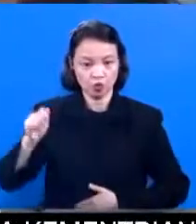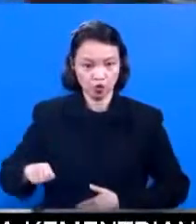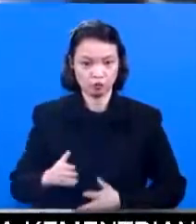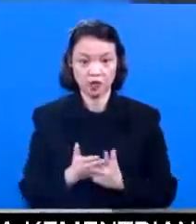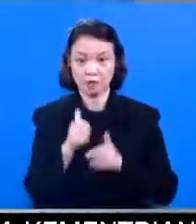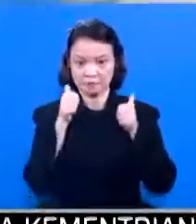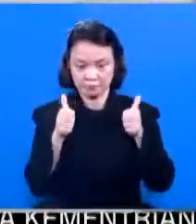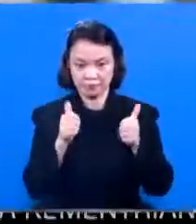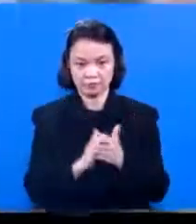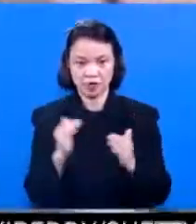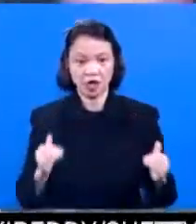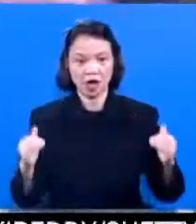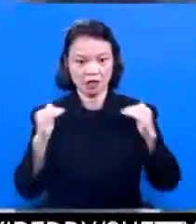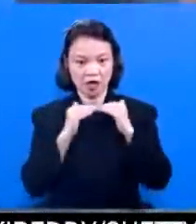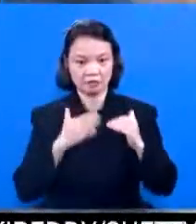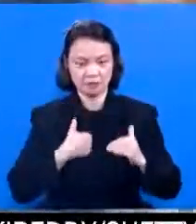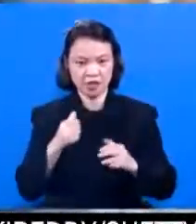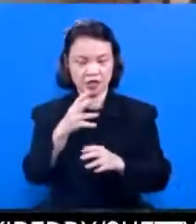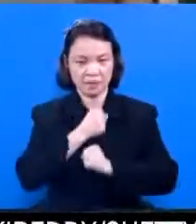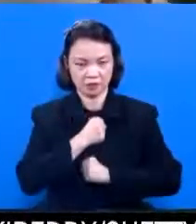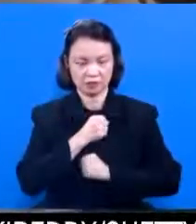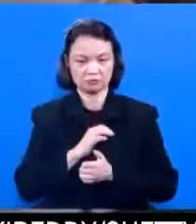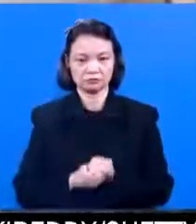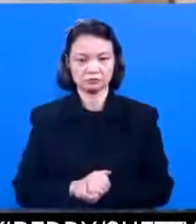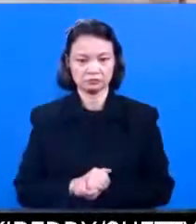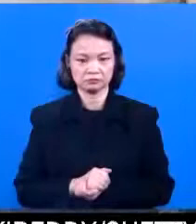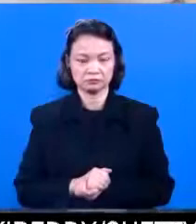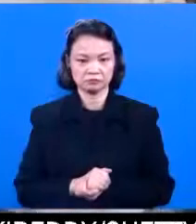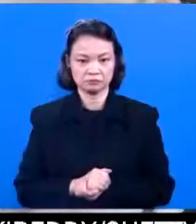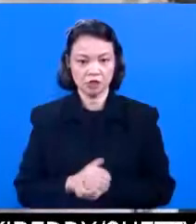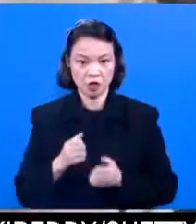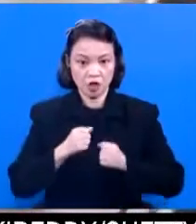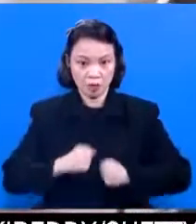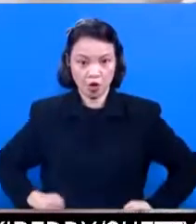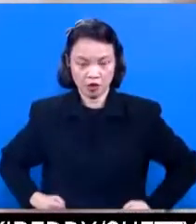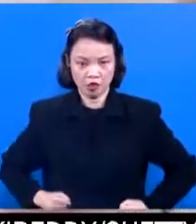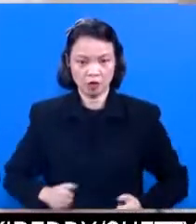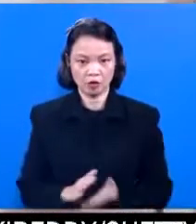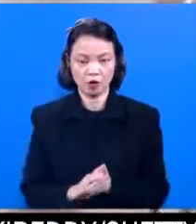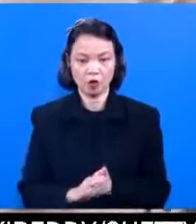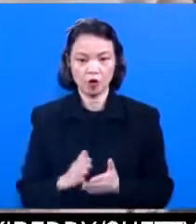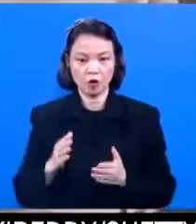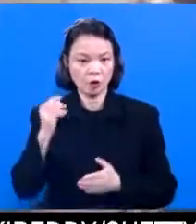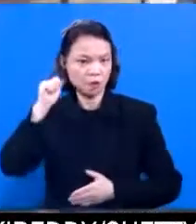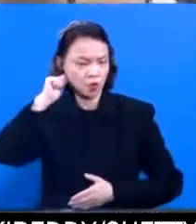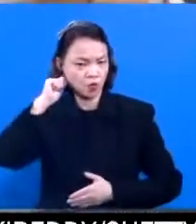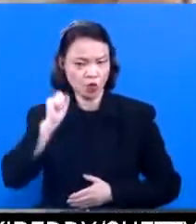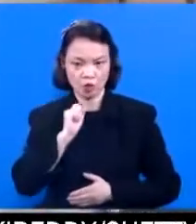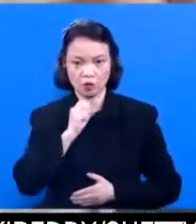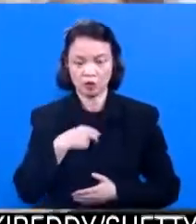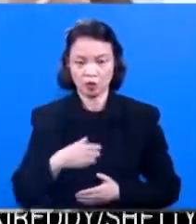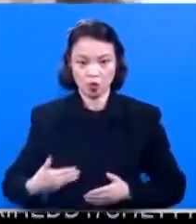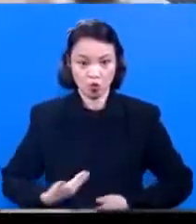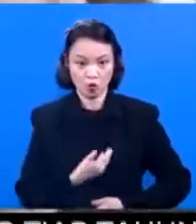terbaik agar keadilan bisa ditegakkan. Husna menambahkan keberanian perempuan yang menjadi korban kekerasan untuk bersuara